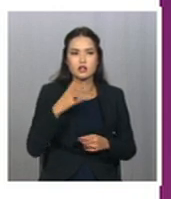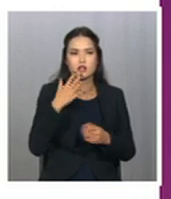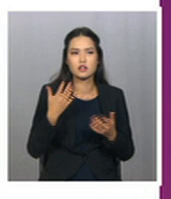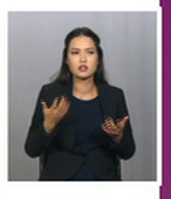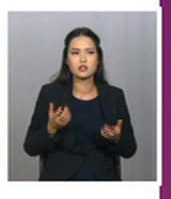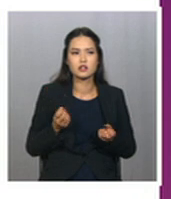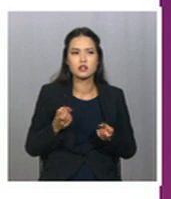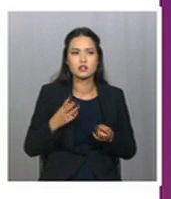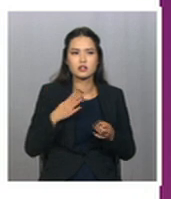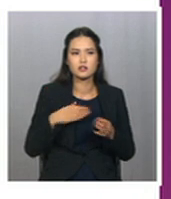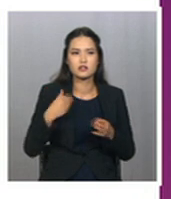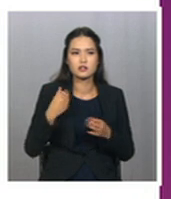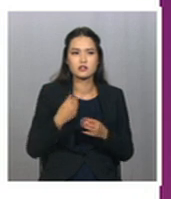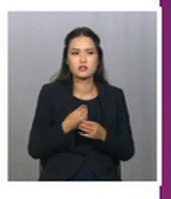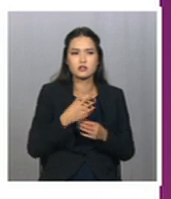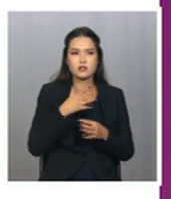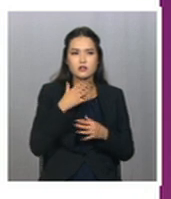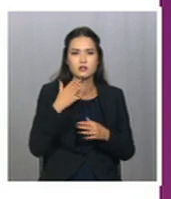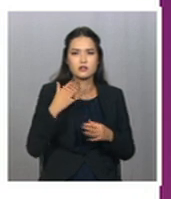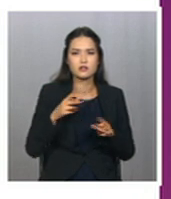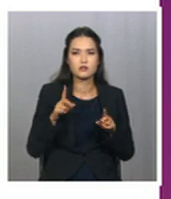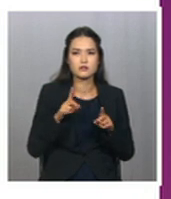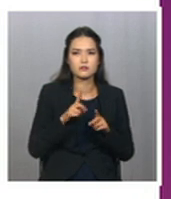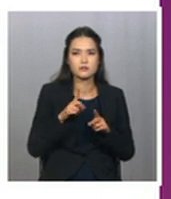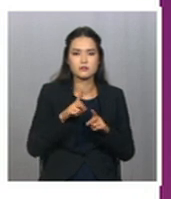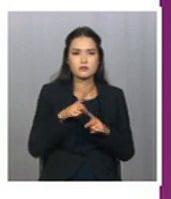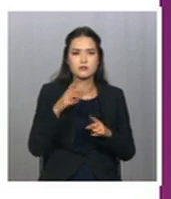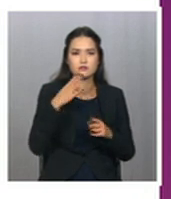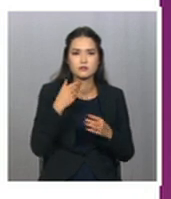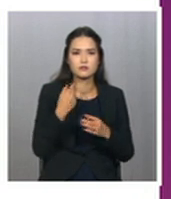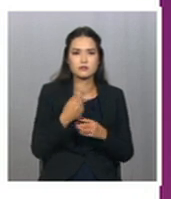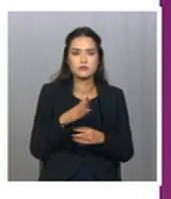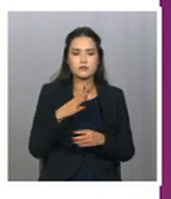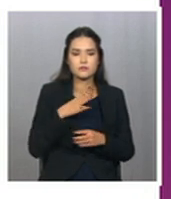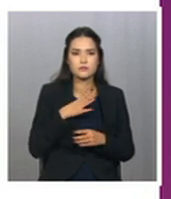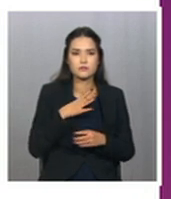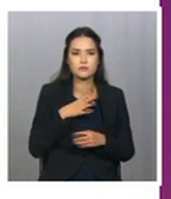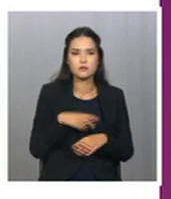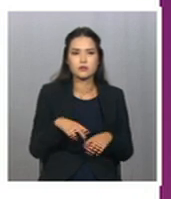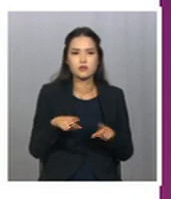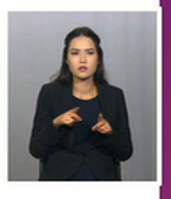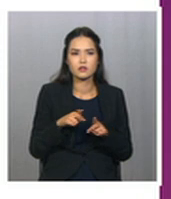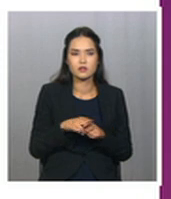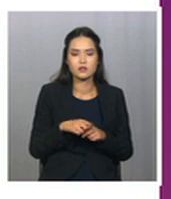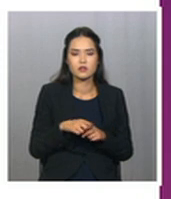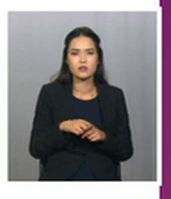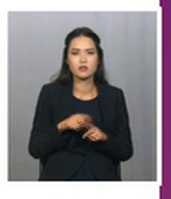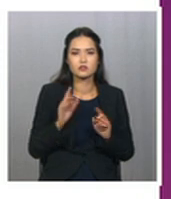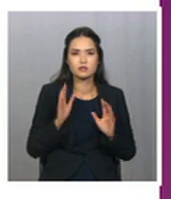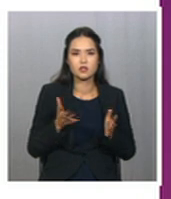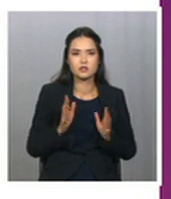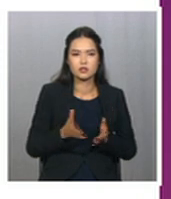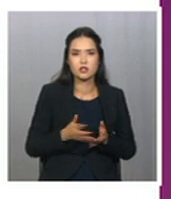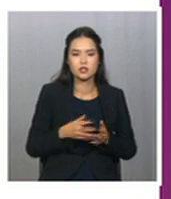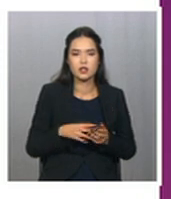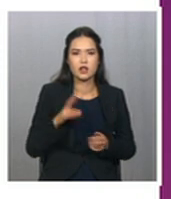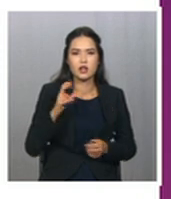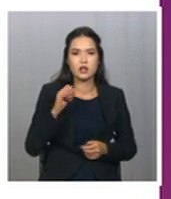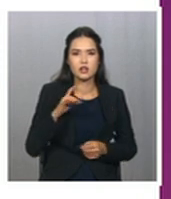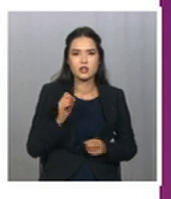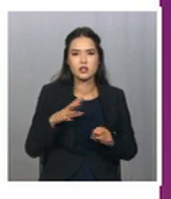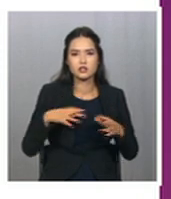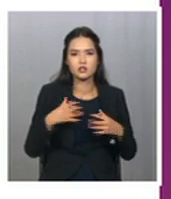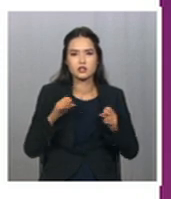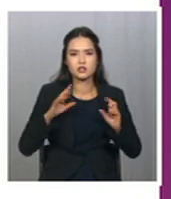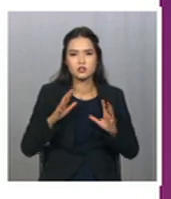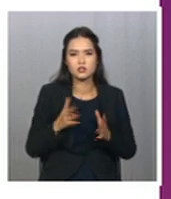қол көкпардың лағындай ғып атқа өңгеріп кете берді. Қауызы жарылмаған қайран тағдыр, қыз